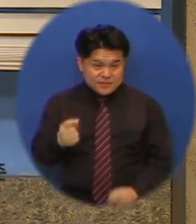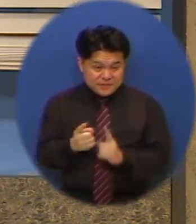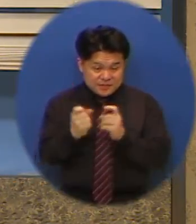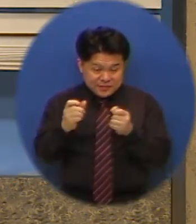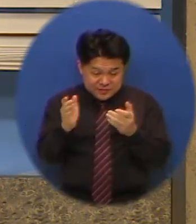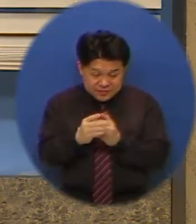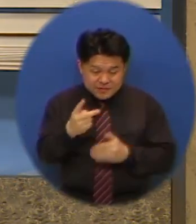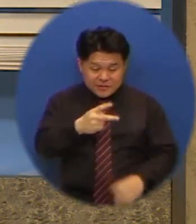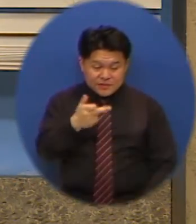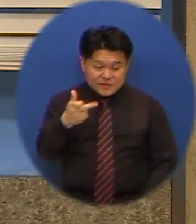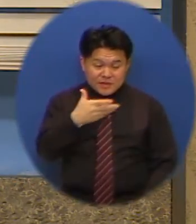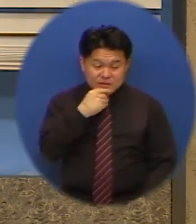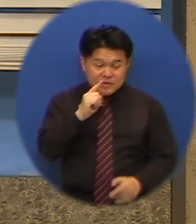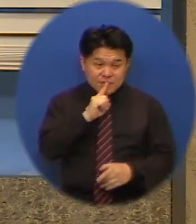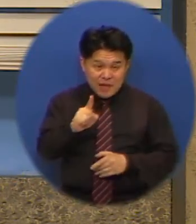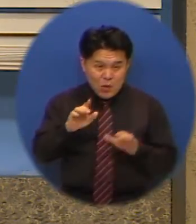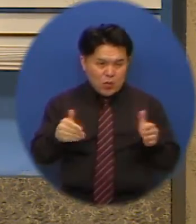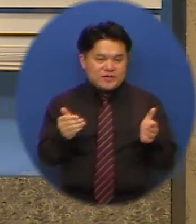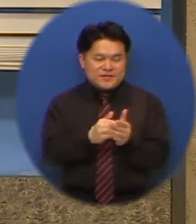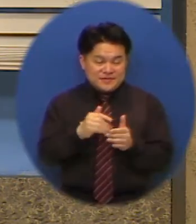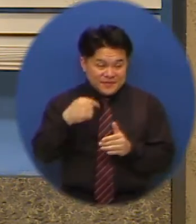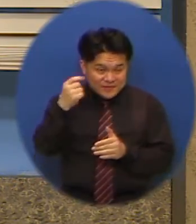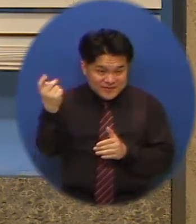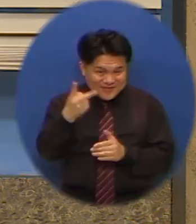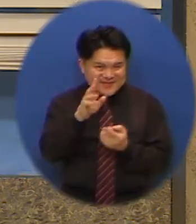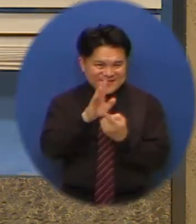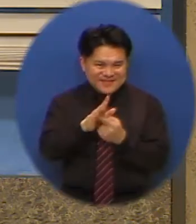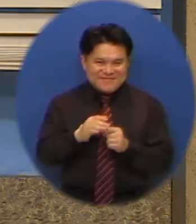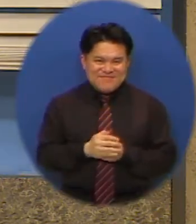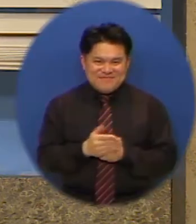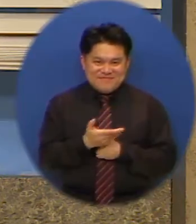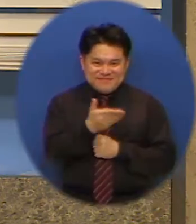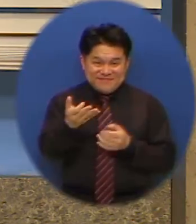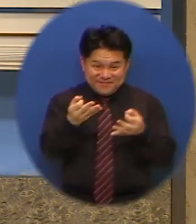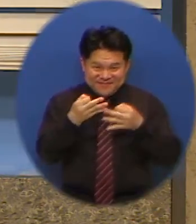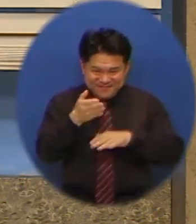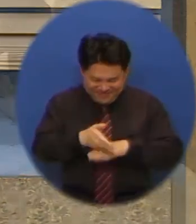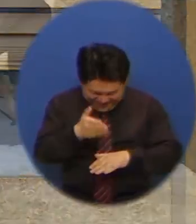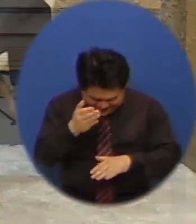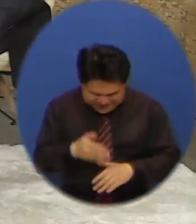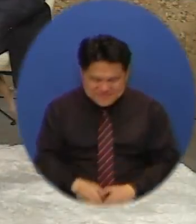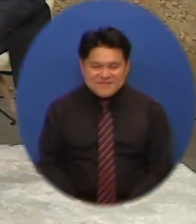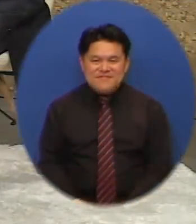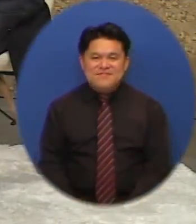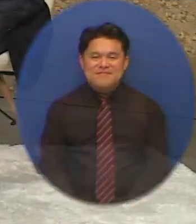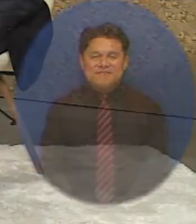말하다는 오늘은 여기까지입니다. 다음 시간에 또 찾아뵙겠습니다. 시청해주신 여러분 고맙습니다.